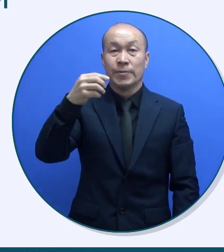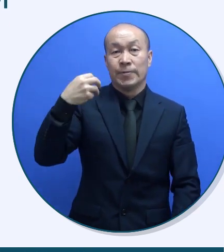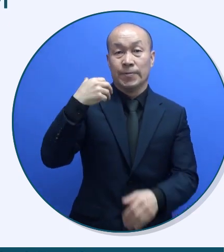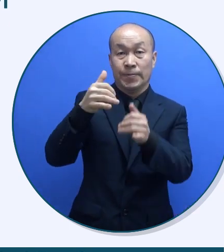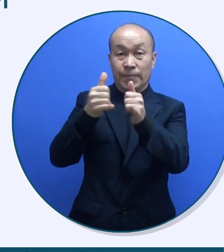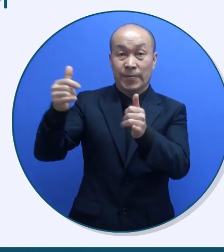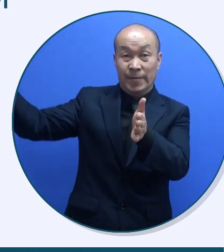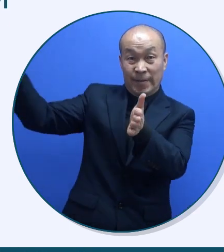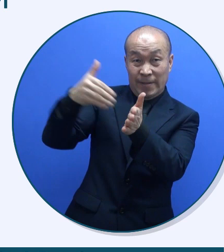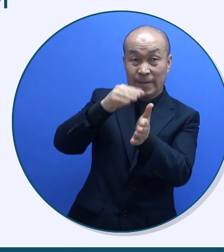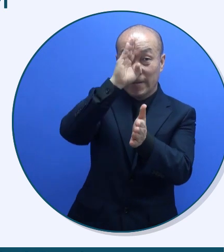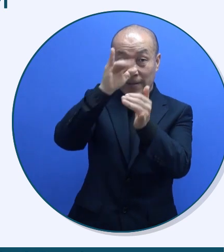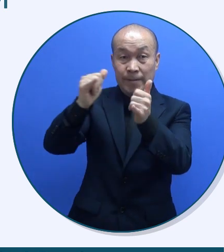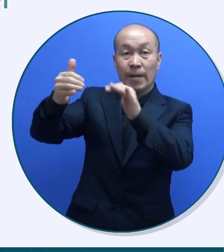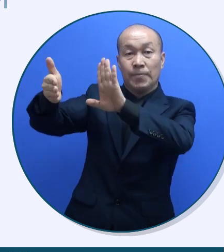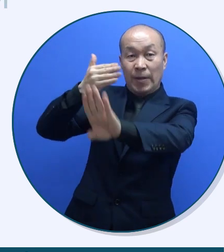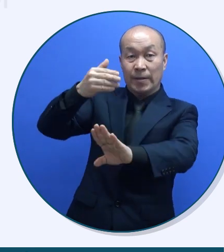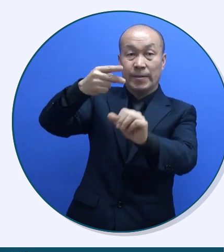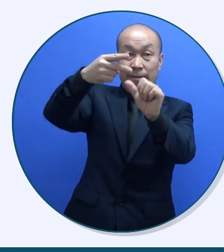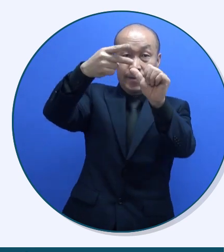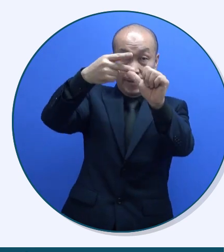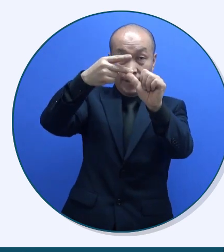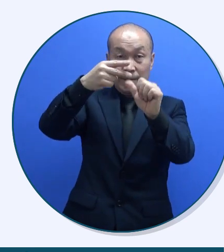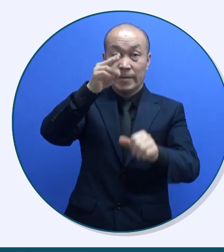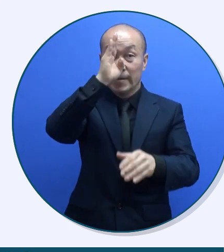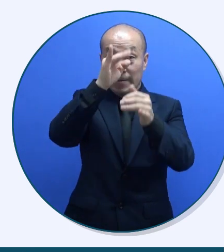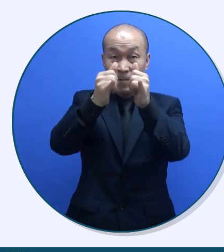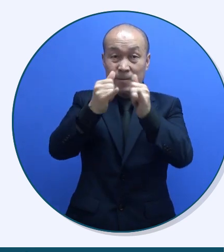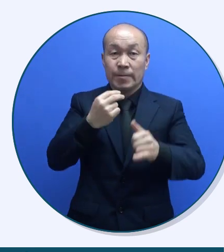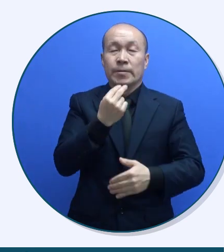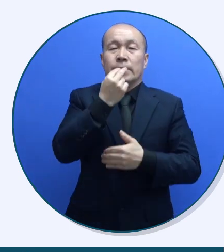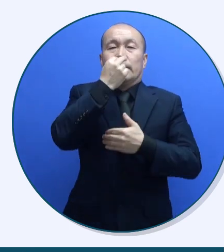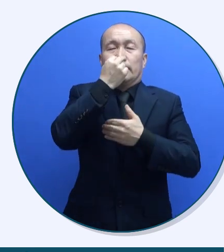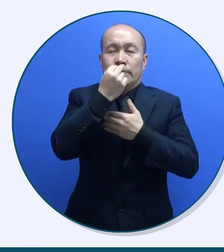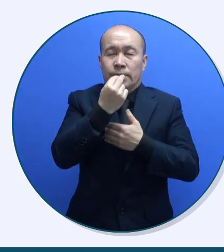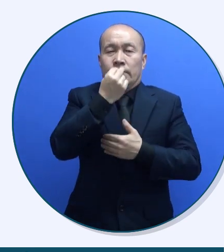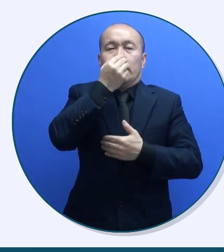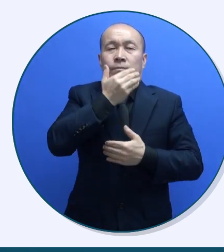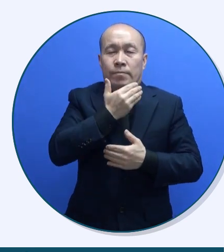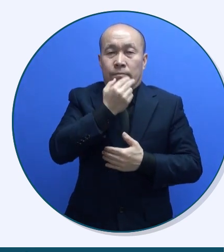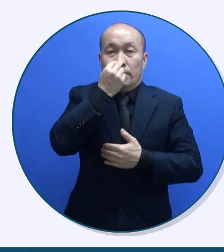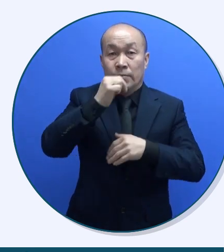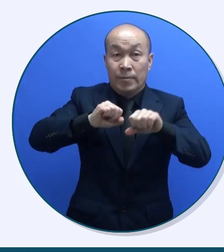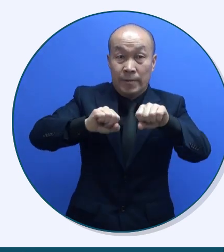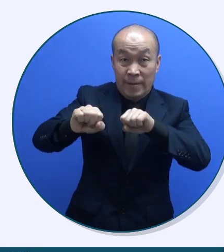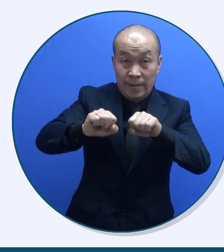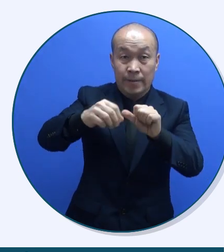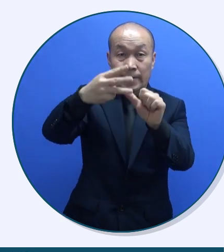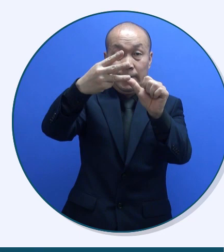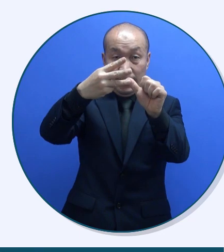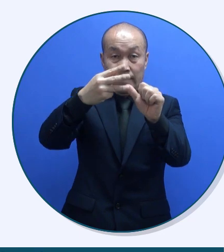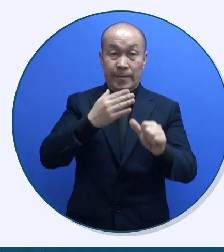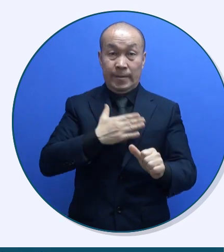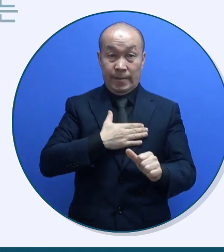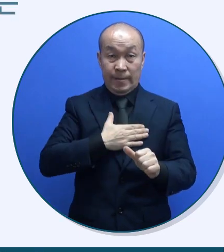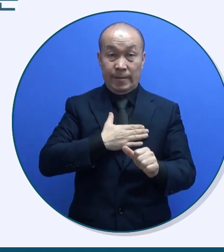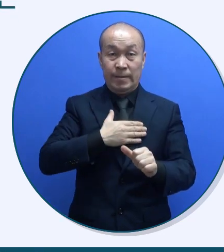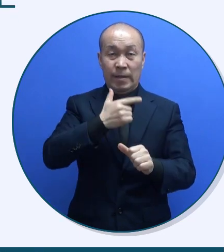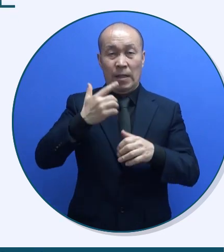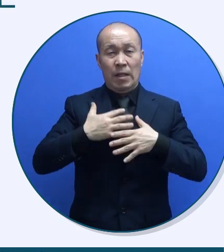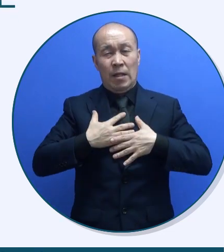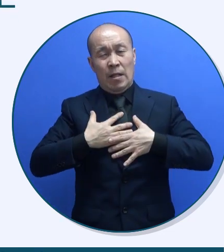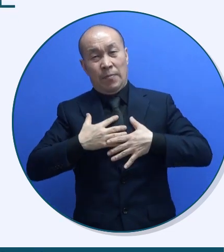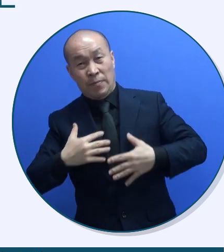도착해서 환자를 인계하였을 때, 둘째로 환자가 숨을 쉬거나 다시 움직이기 시작했을 때,